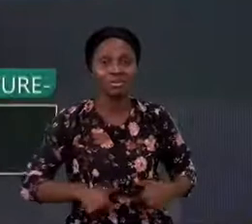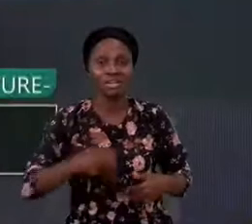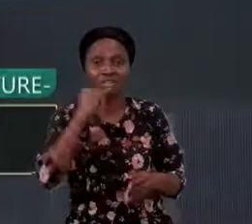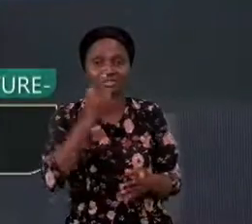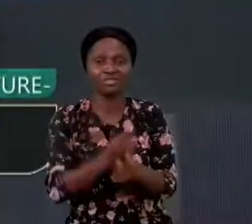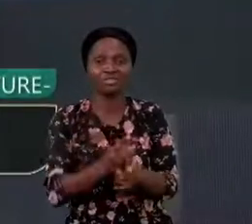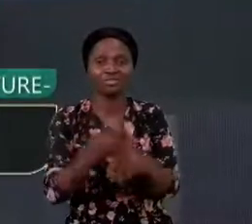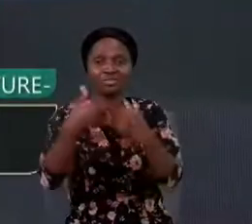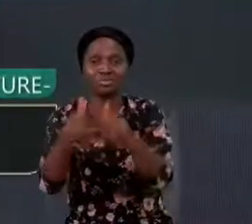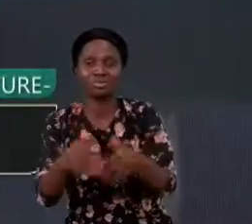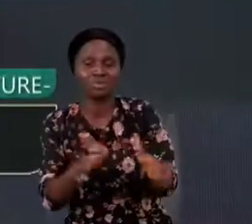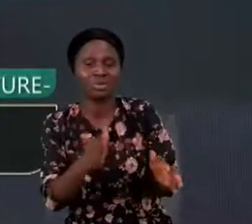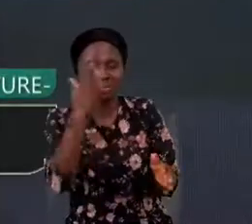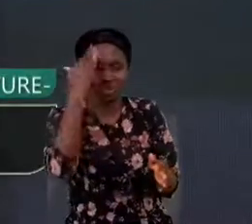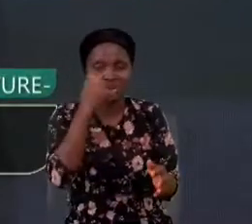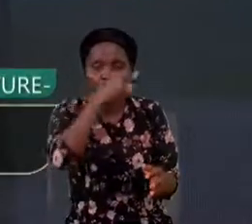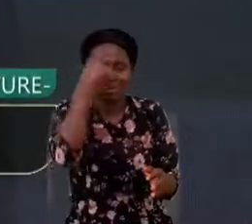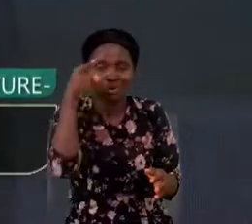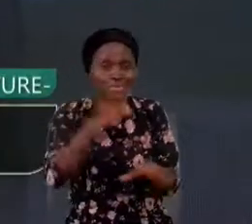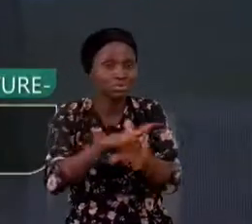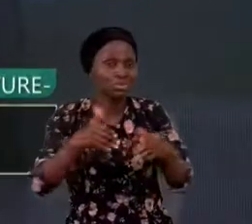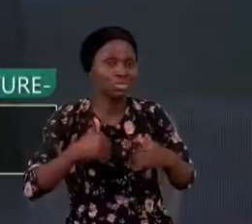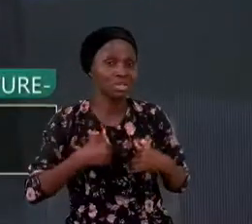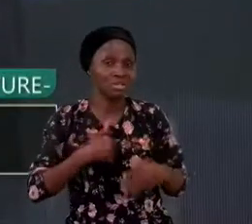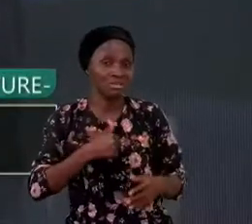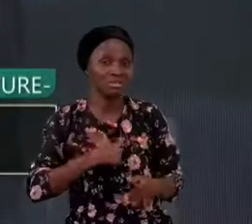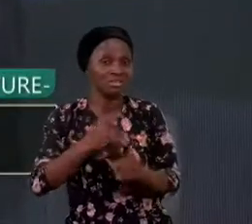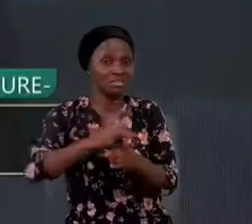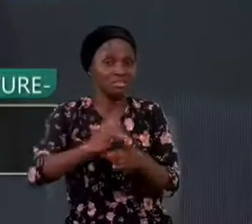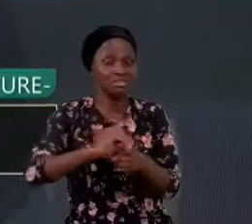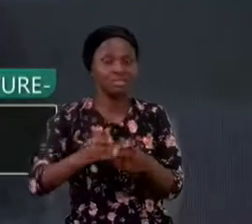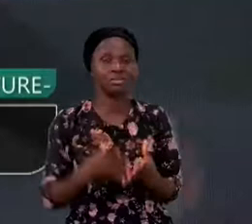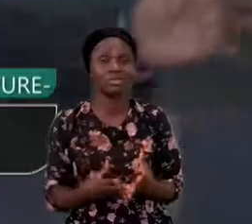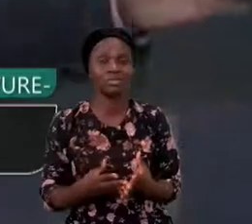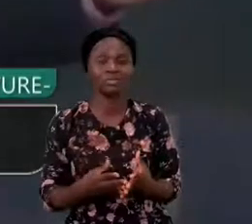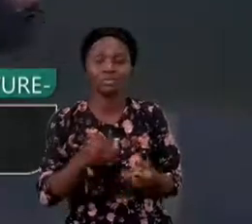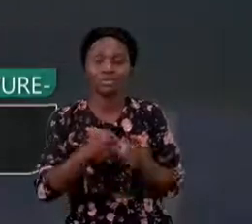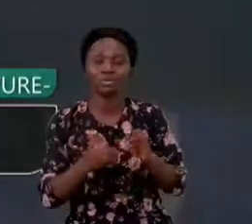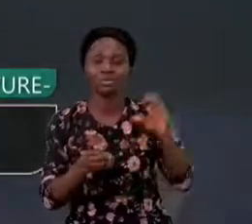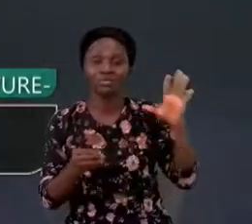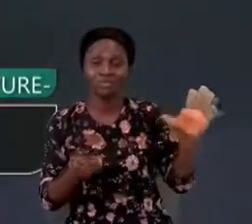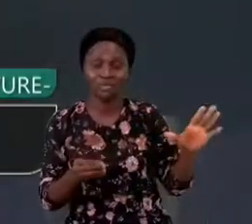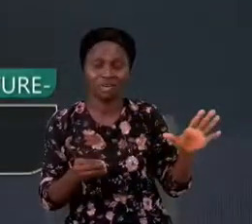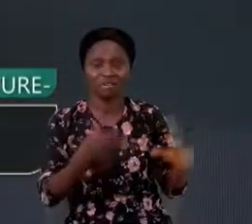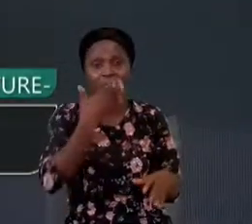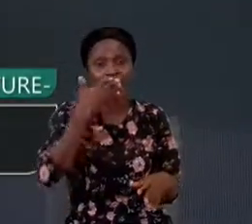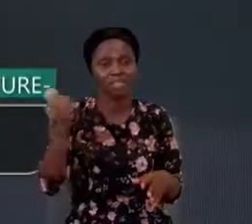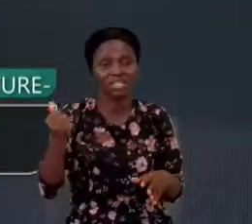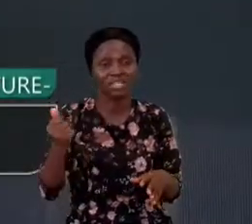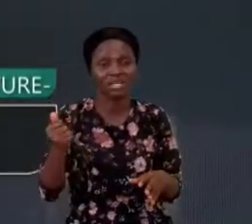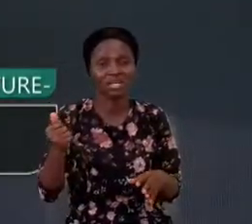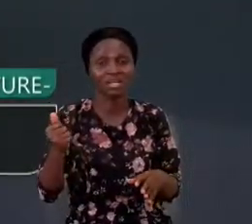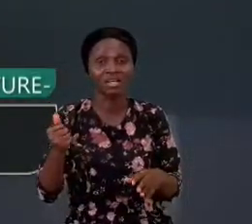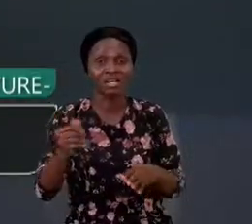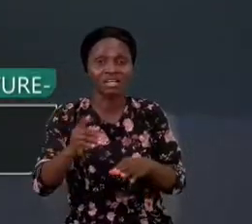labeur. Tu es maintenant ingénieux, industriel, et tu mets ta main sur quelque chose que tu fais, et tu